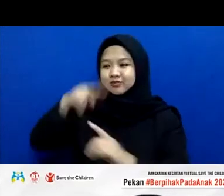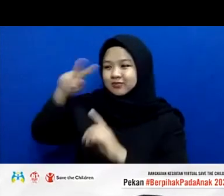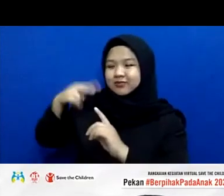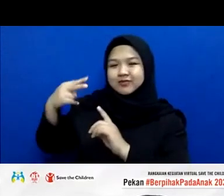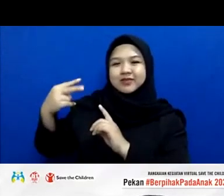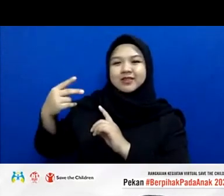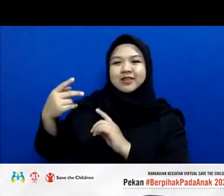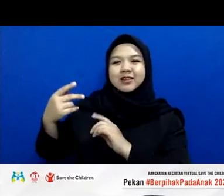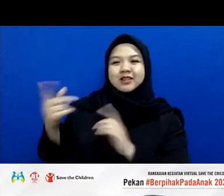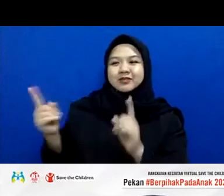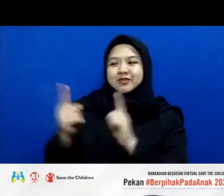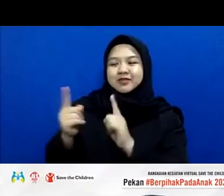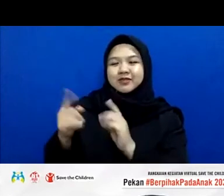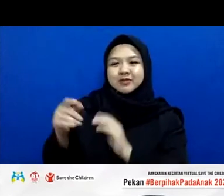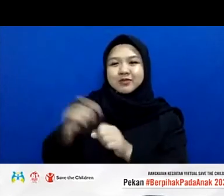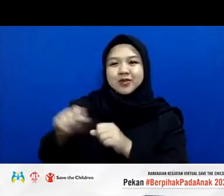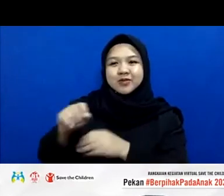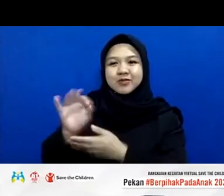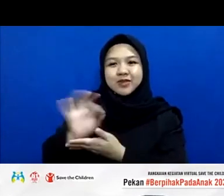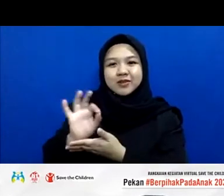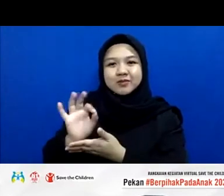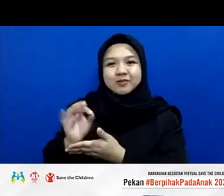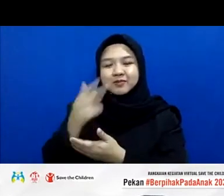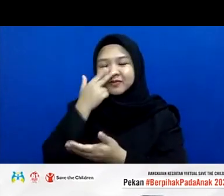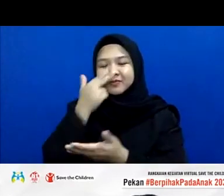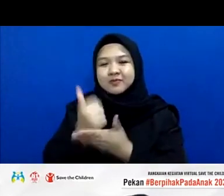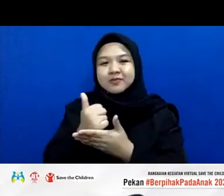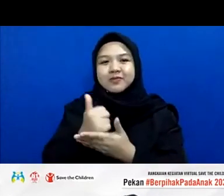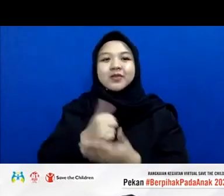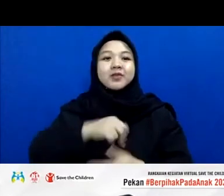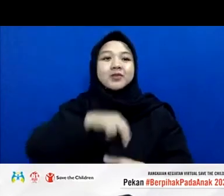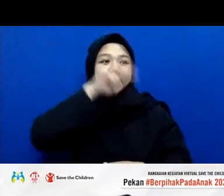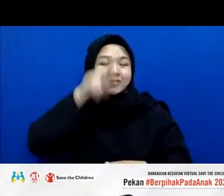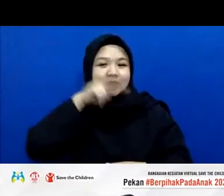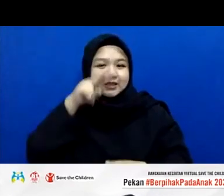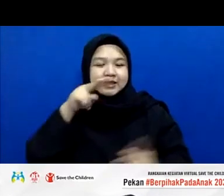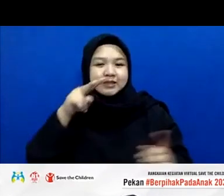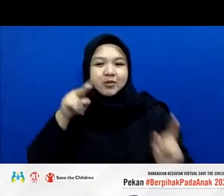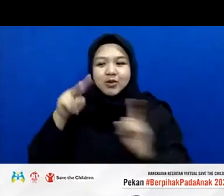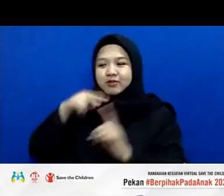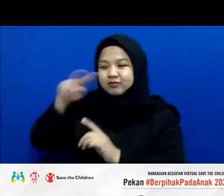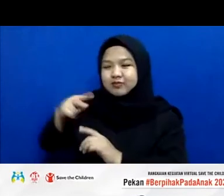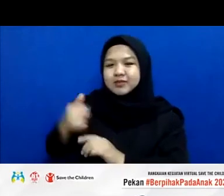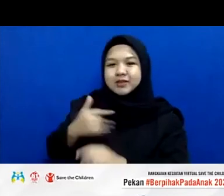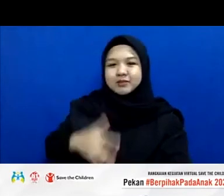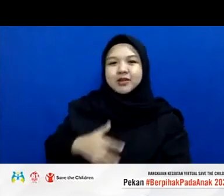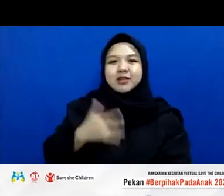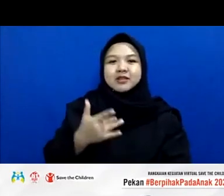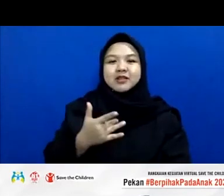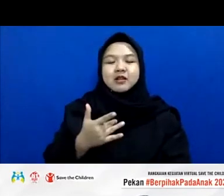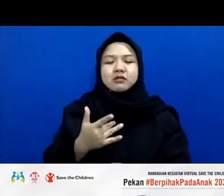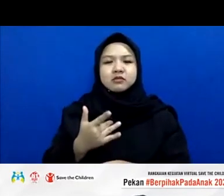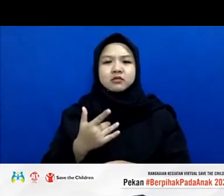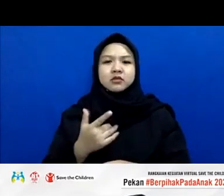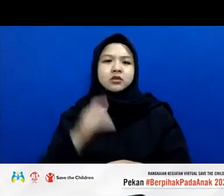kayaknya akan keren sekali, dan setiap supervisor dengan supervisi pasti akan merasakan feel-nya gitu, betapa